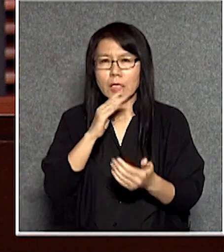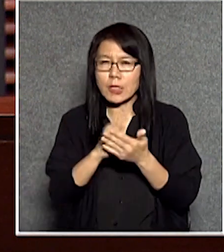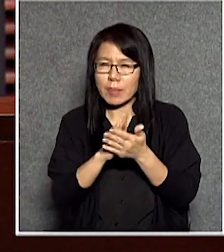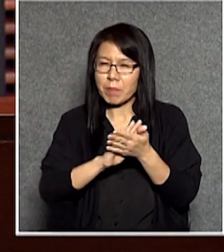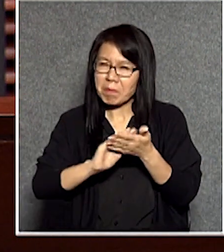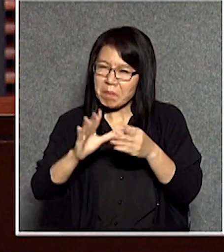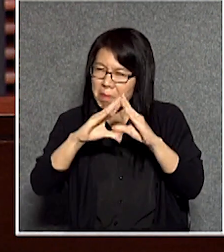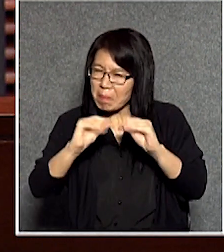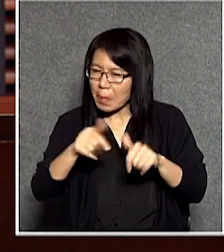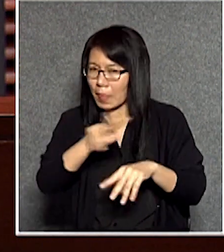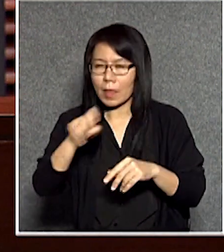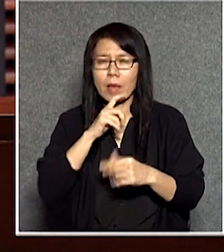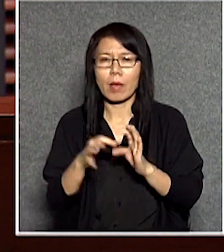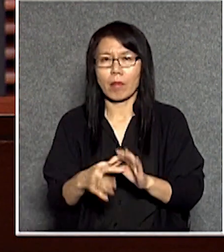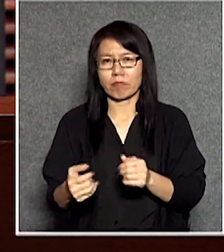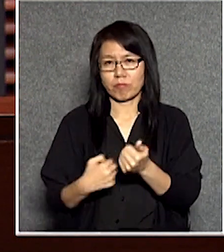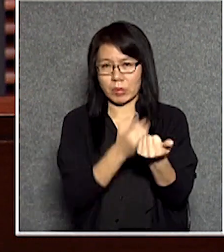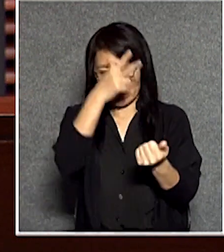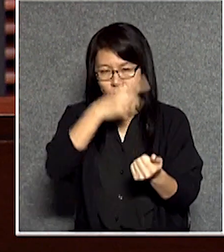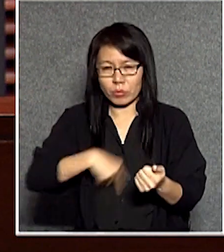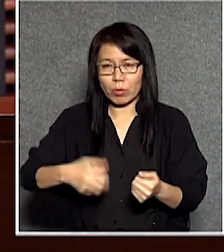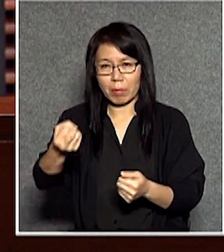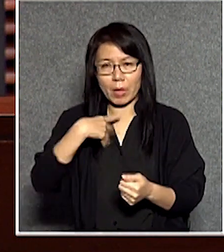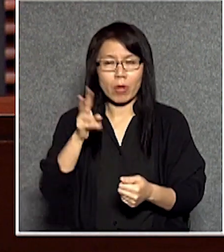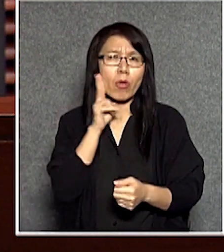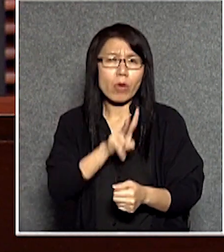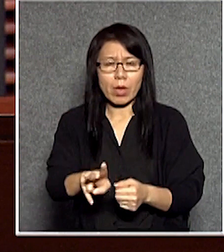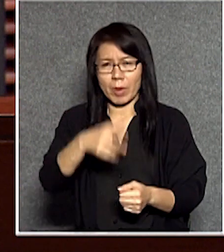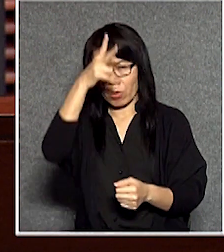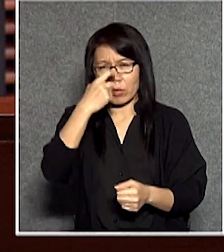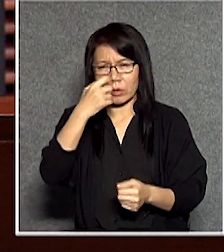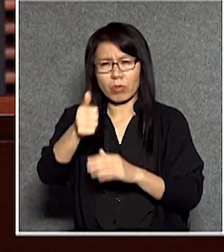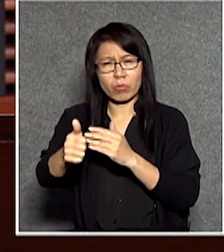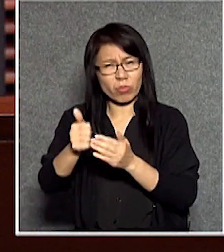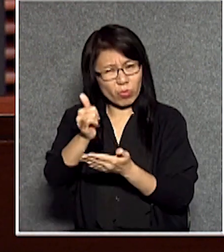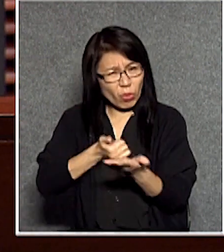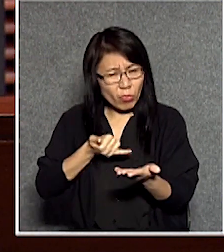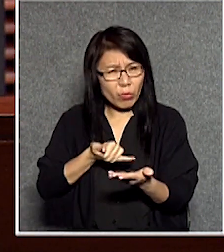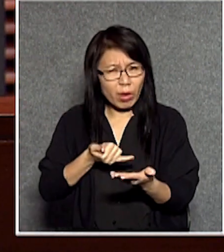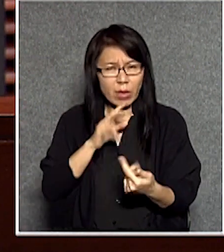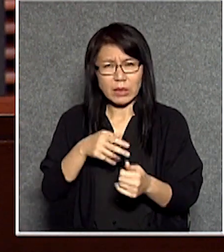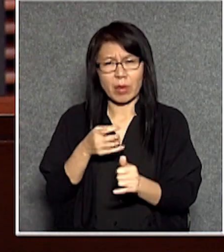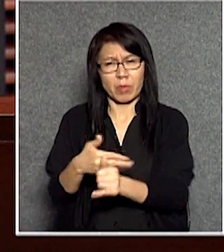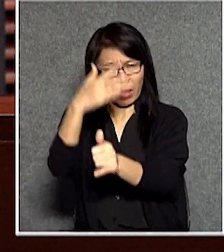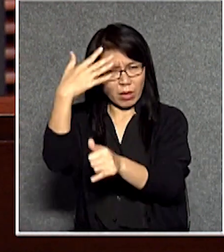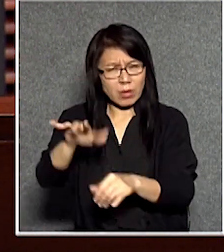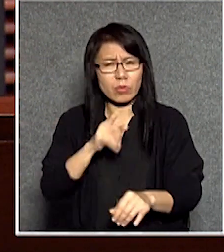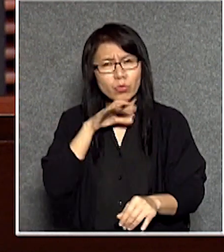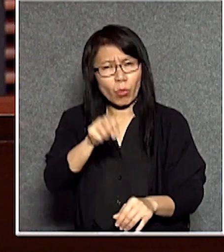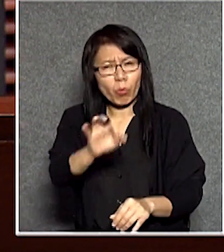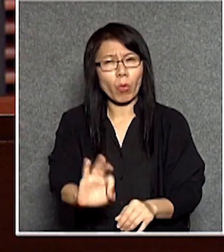也有建制派的議員問我，還有兩個星期梁振英都要即將落台，現在彈劾他還有什麼作用